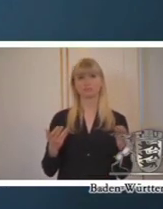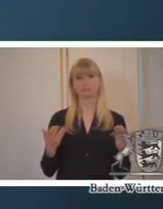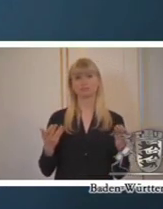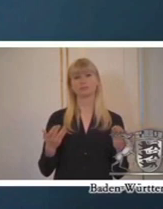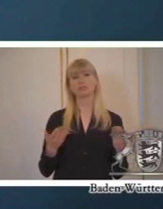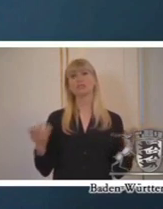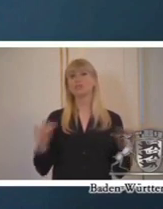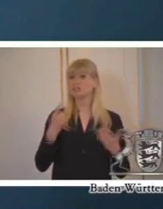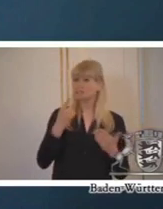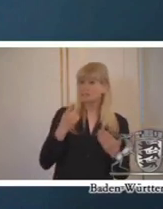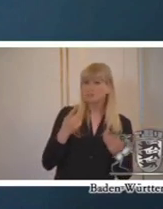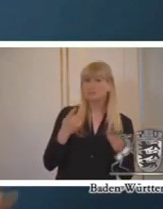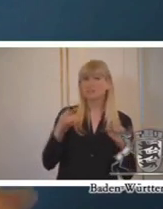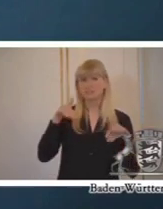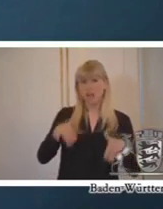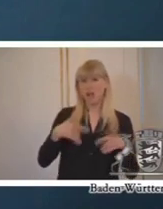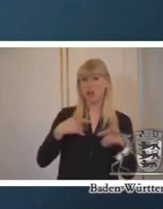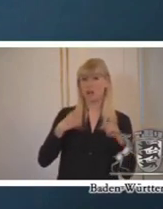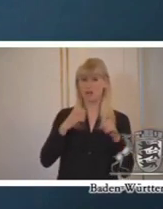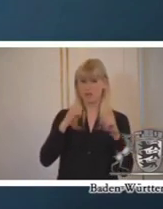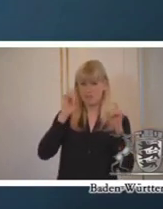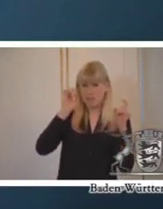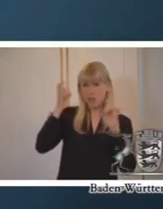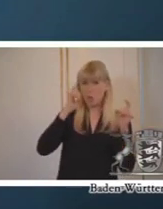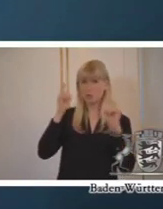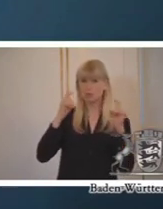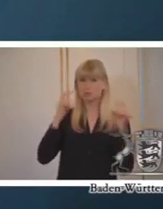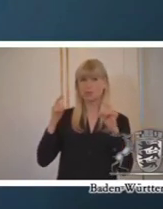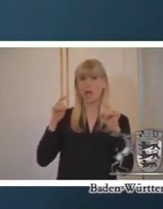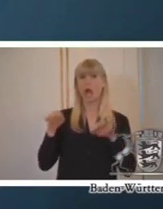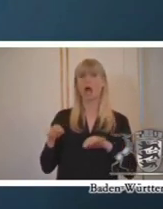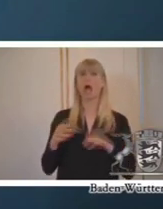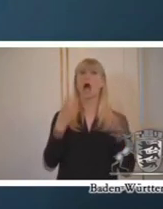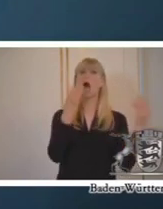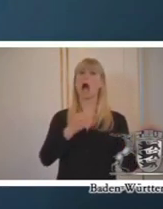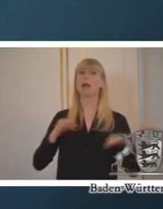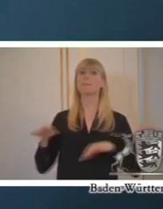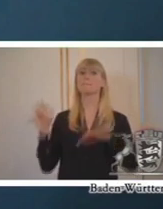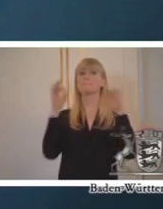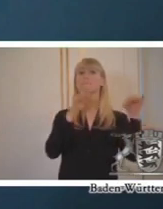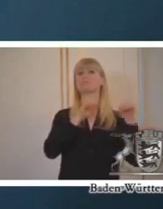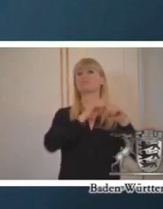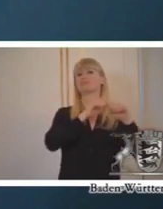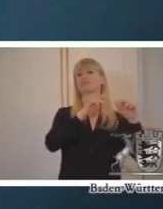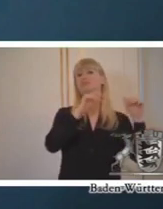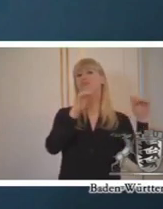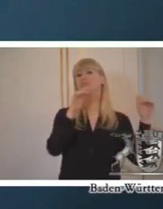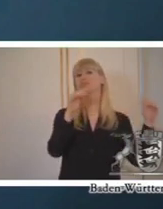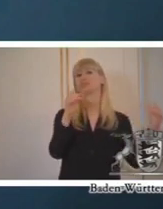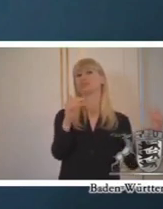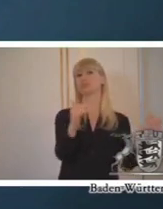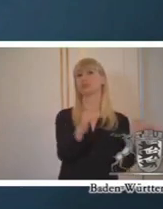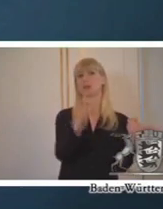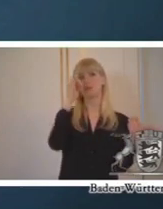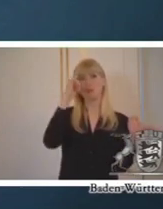ist, wenn sich ein Virus in einem ganzen Pflegeheim ausbreitet. Das haben wir an einzelnen Stellen in der Republik erfahren